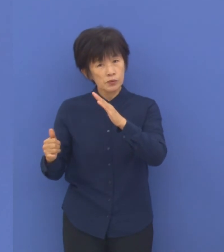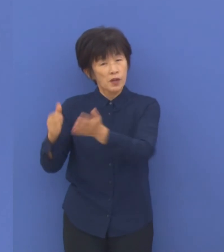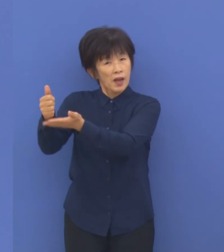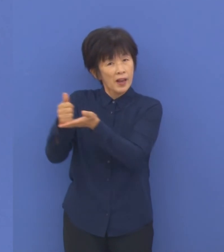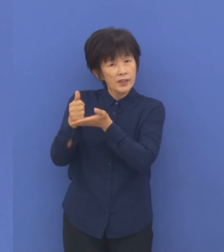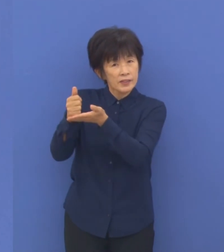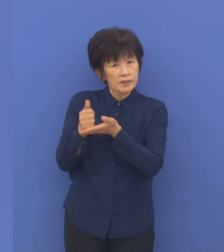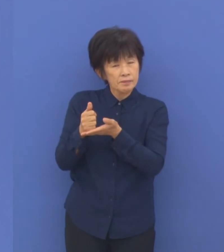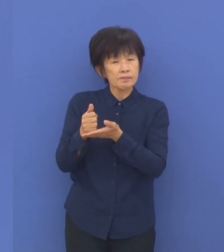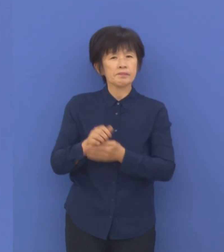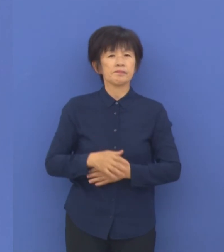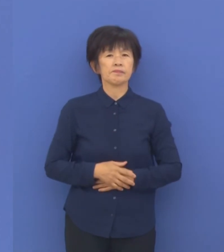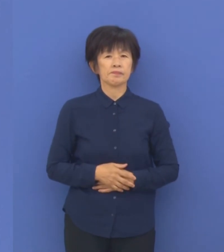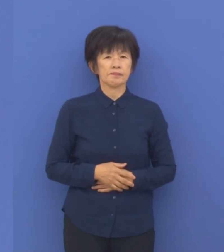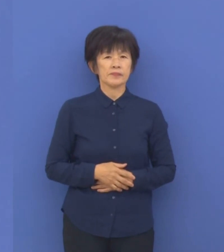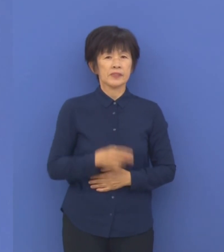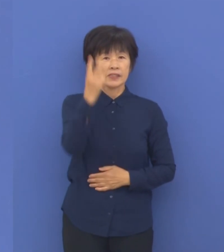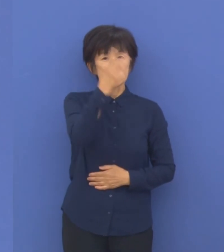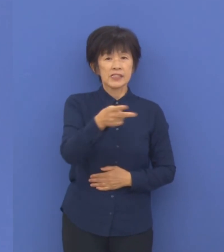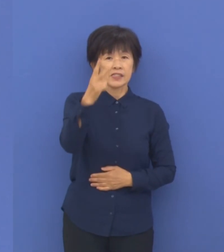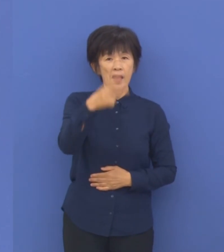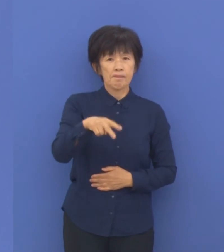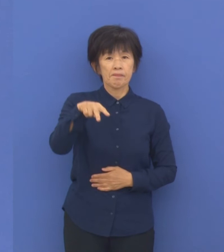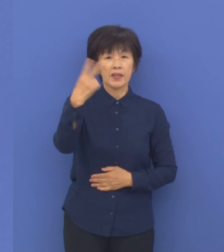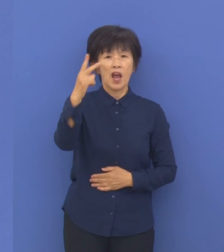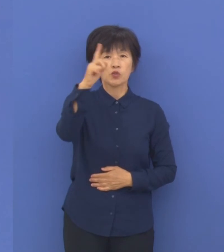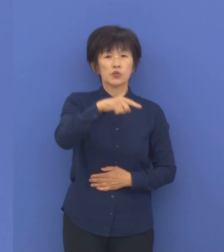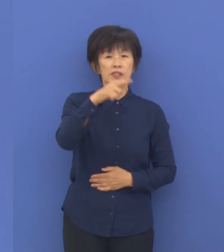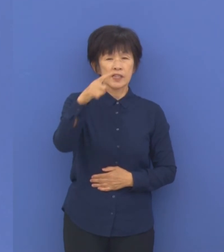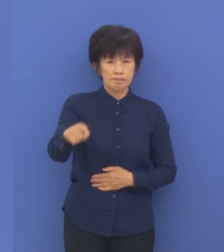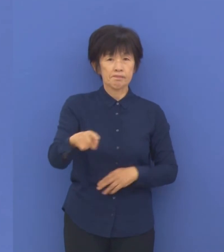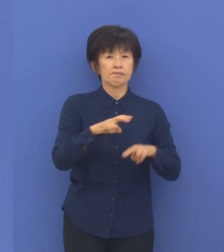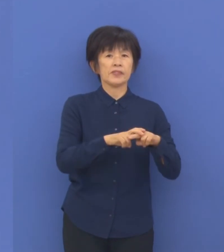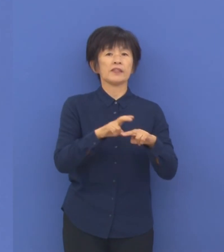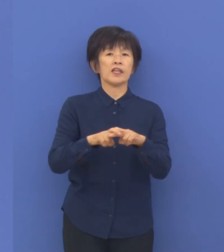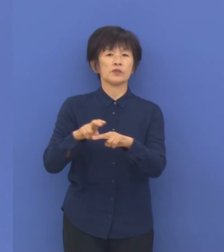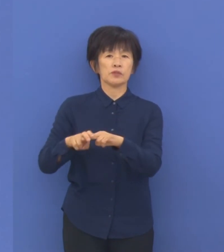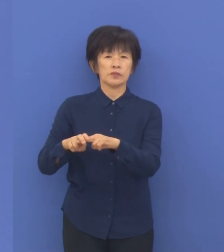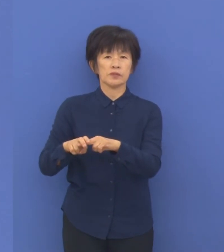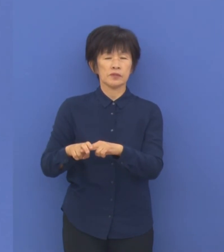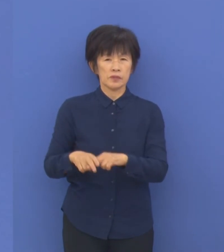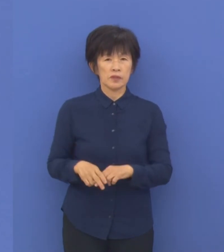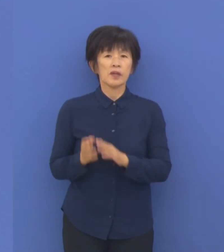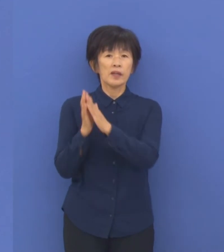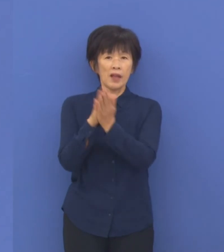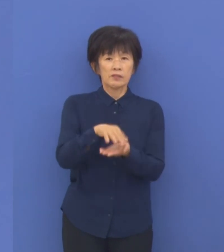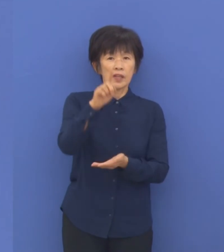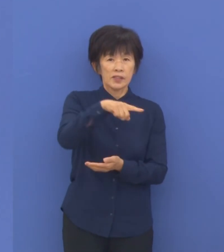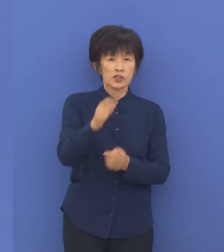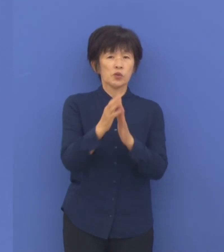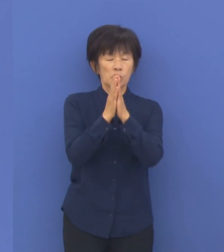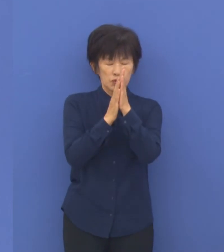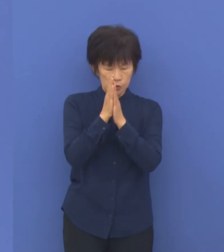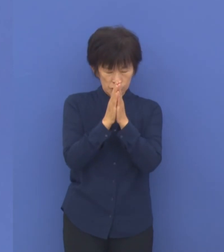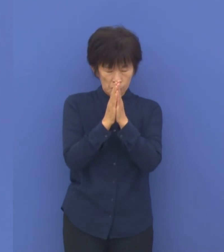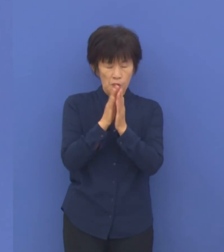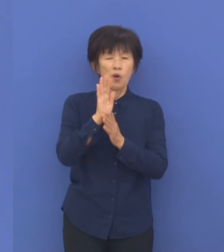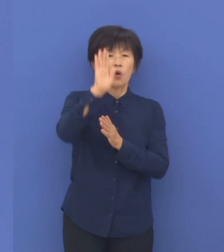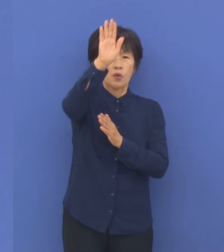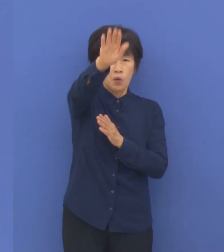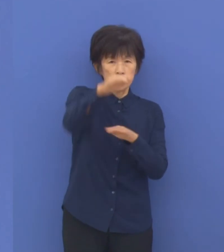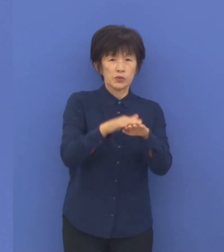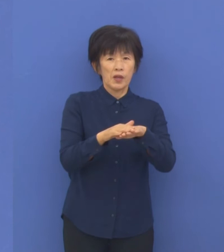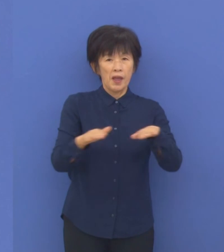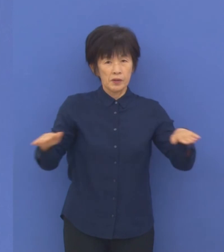の皆様をはじめ約2200人が参列し戦没者の追悼と恒久平和を